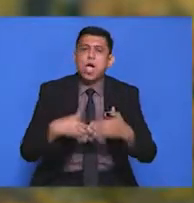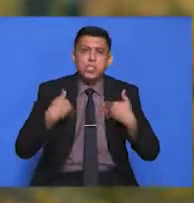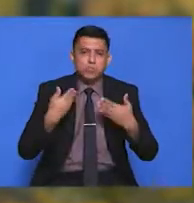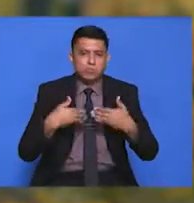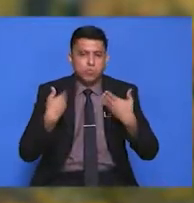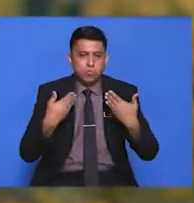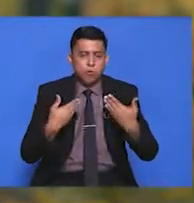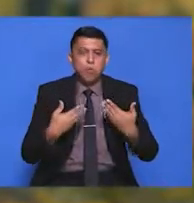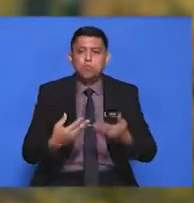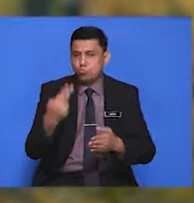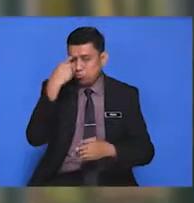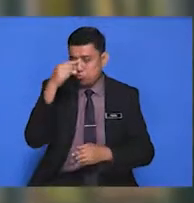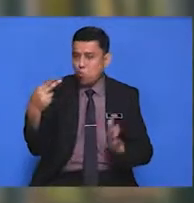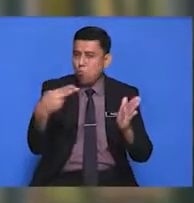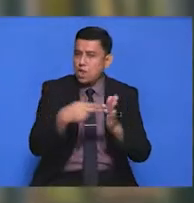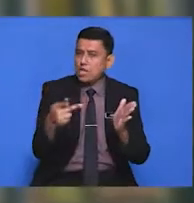bersama cikgu.